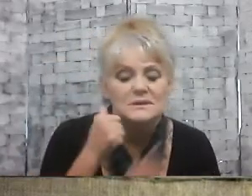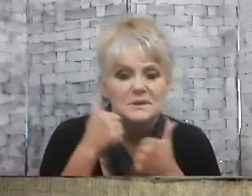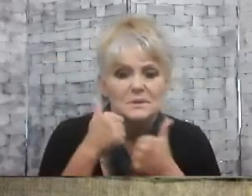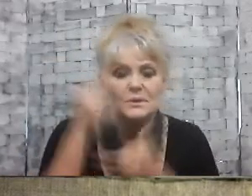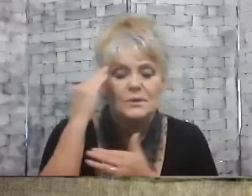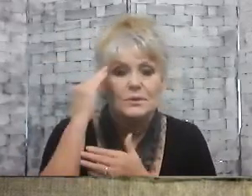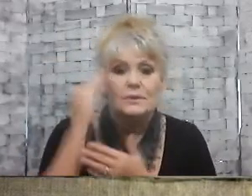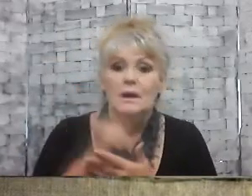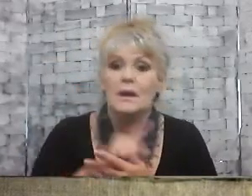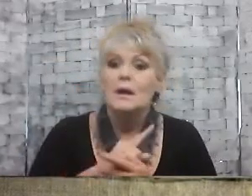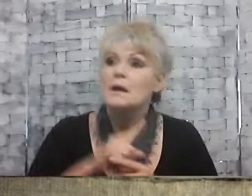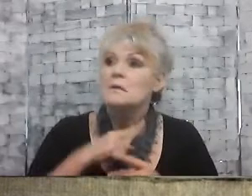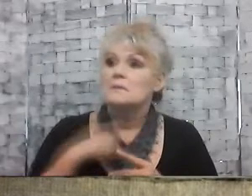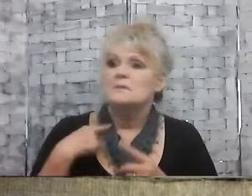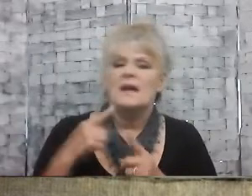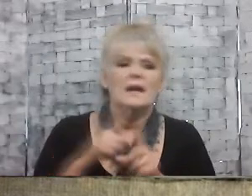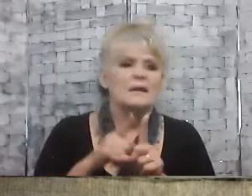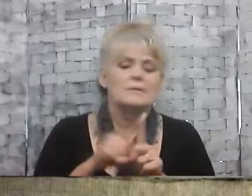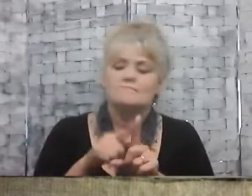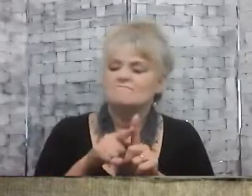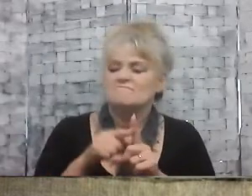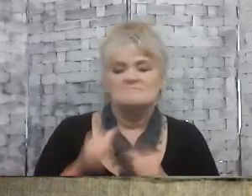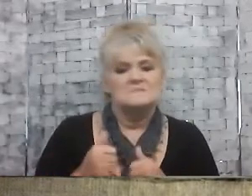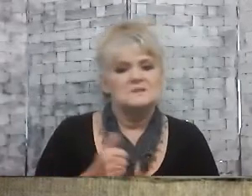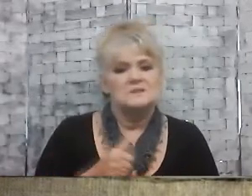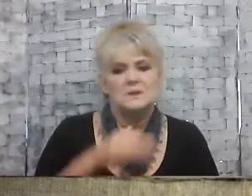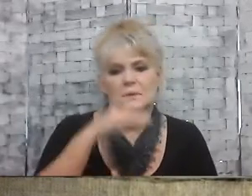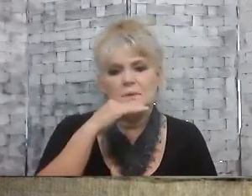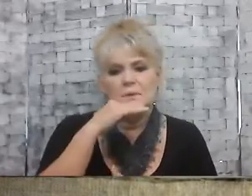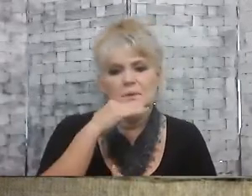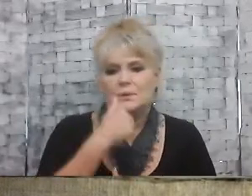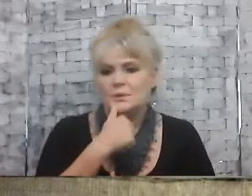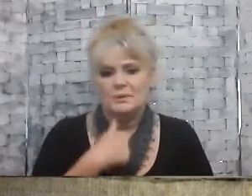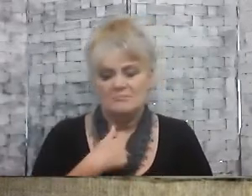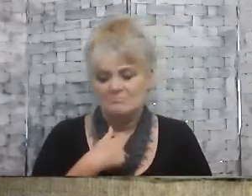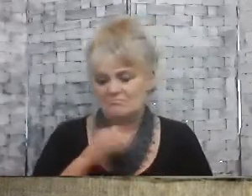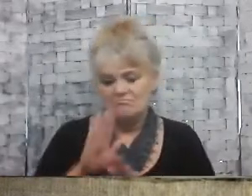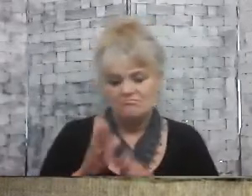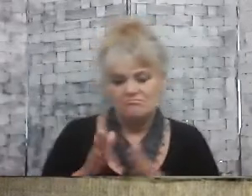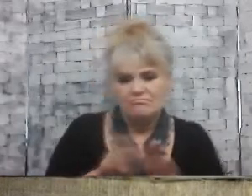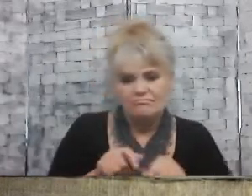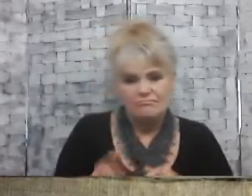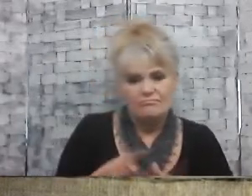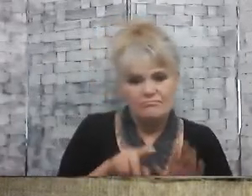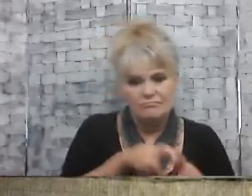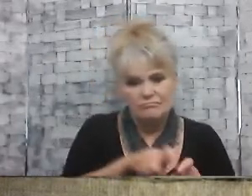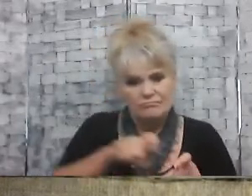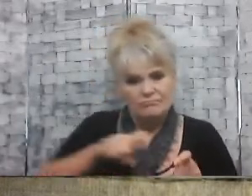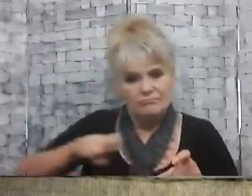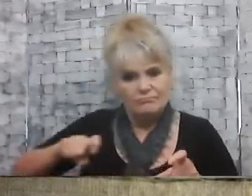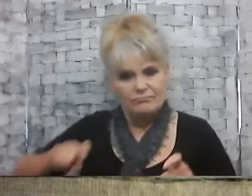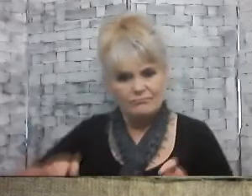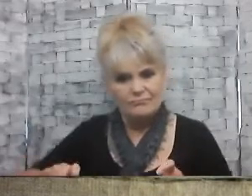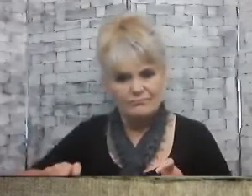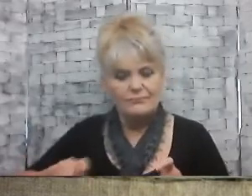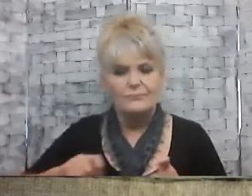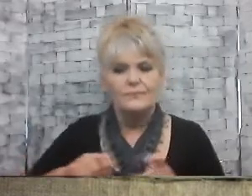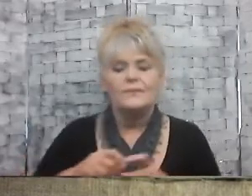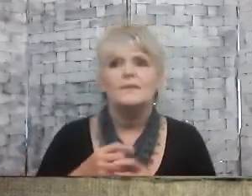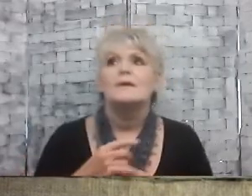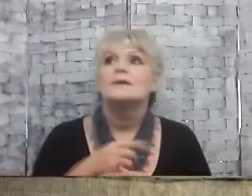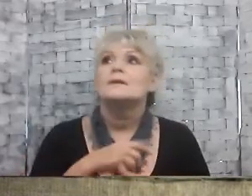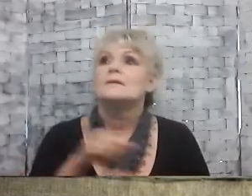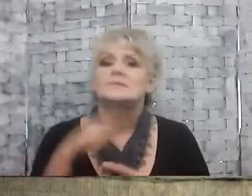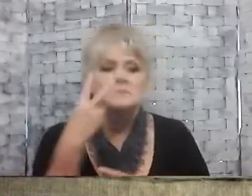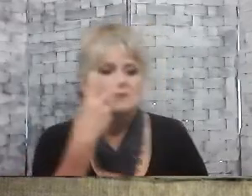diskwalificeer onszelf. Ons denk ons is nie deel van die story nie. Of ons hoor die story gaan oor Jesus en Godse Koninkryk en die Heilige Gees en die lewe van die hemel